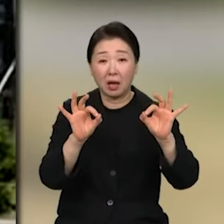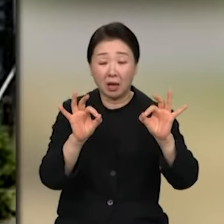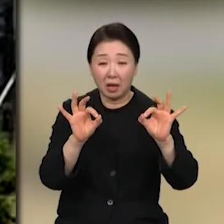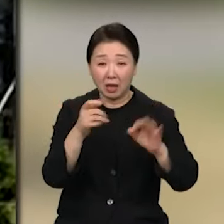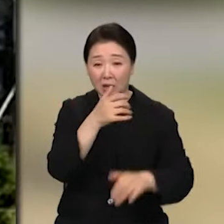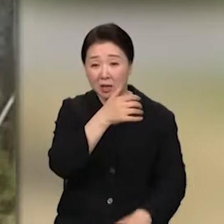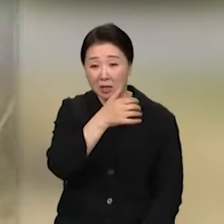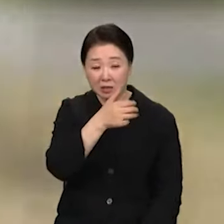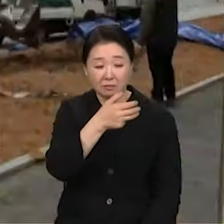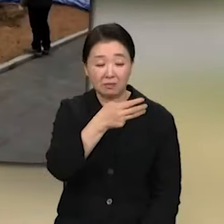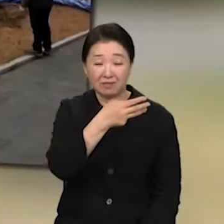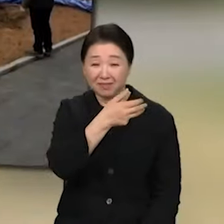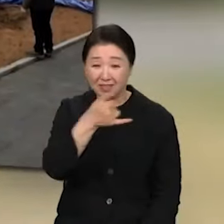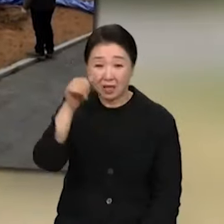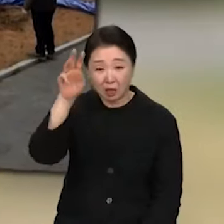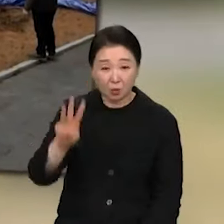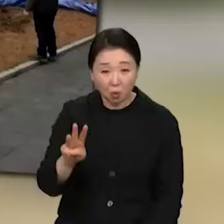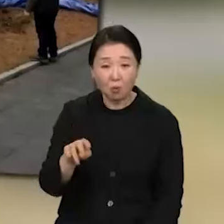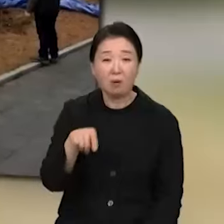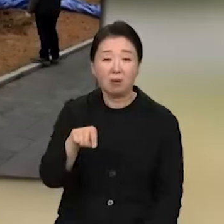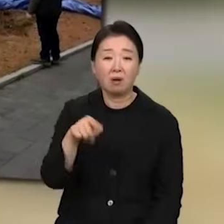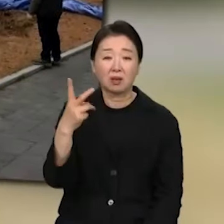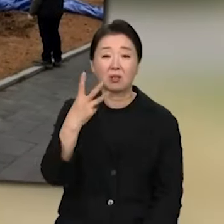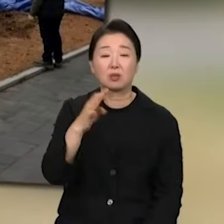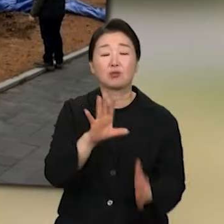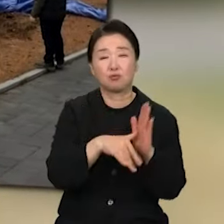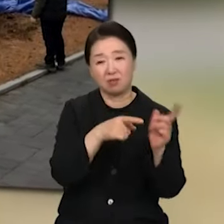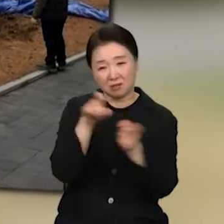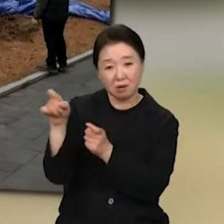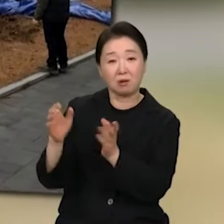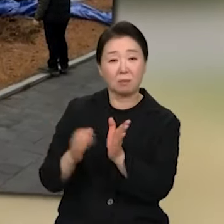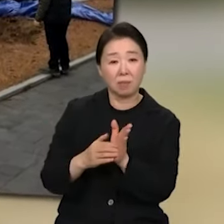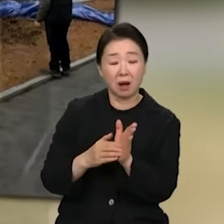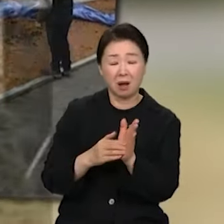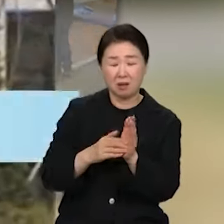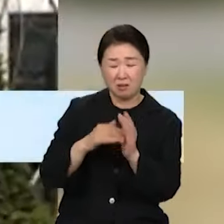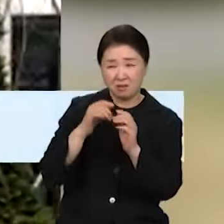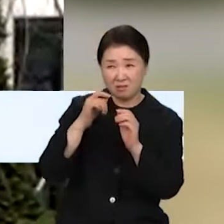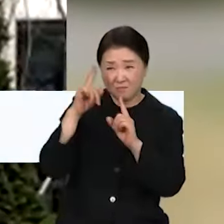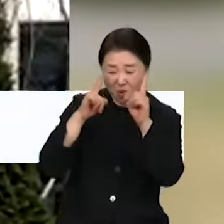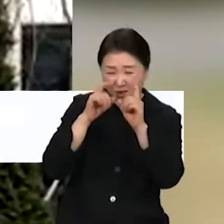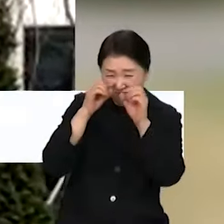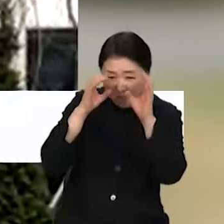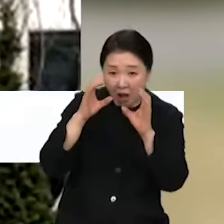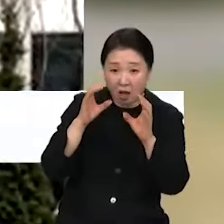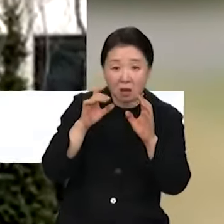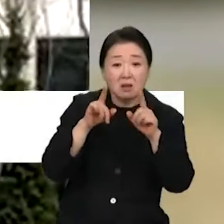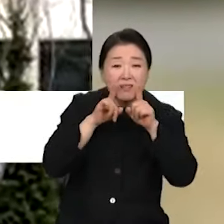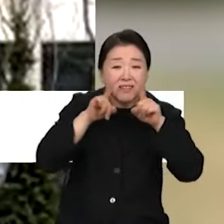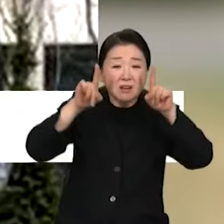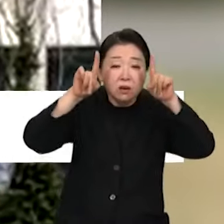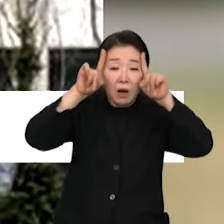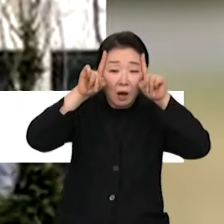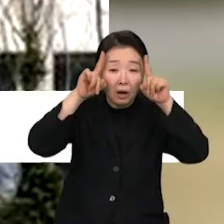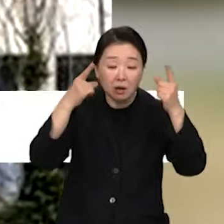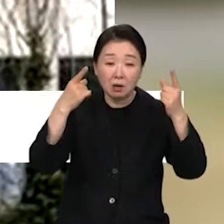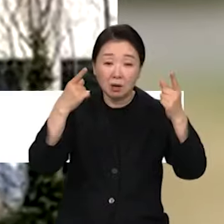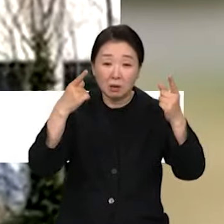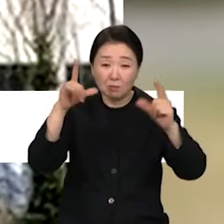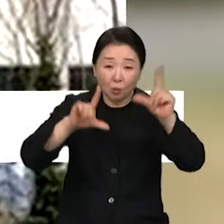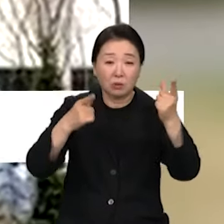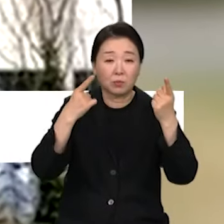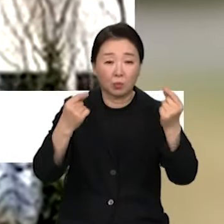세종청사 조형물은 2019년 철거됐습니다. 기괴한 표정 때문에 저승사자처럼 보여 무섭다는